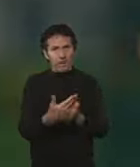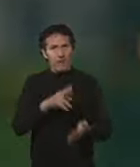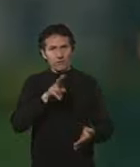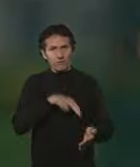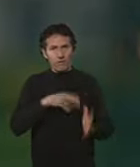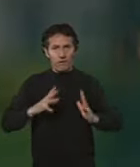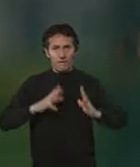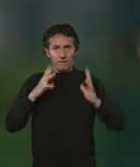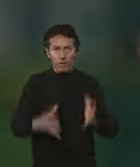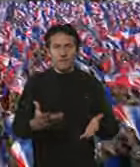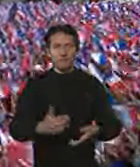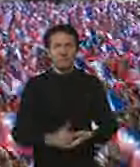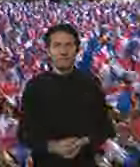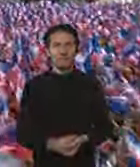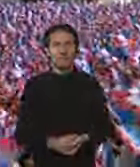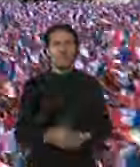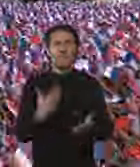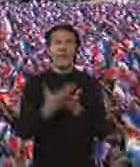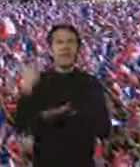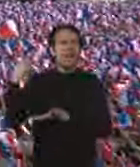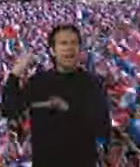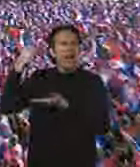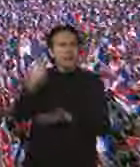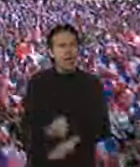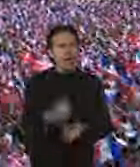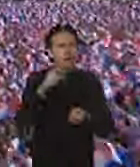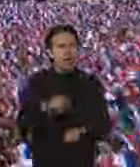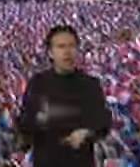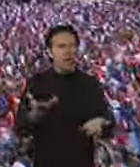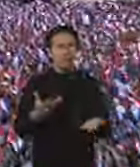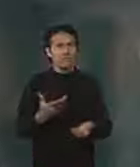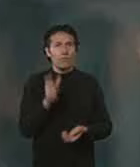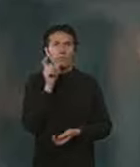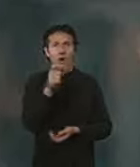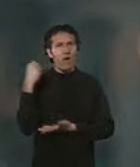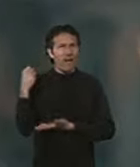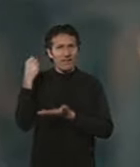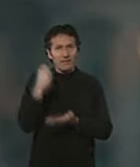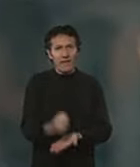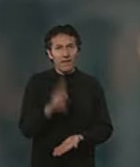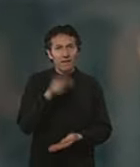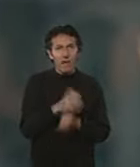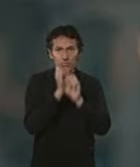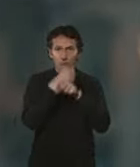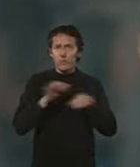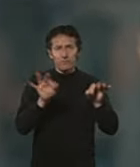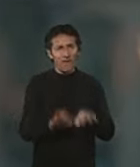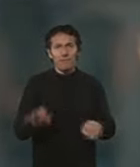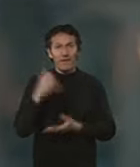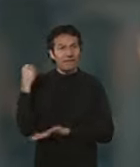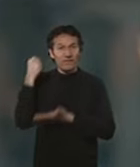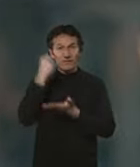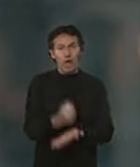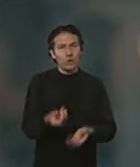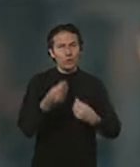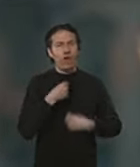notre volonté cet héritage car le mot héritage n'est pas un mot tabou cet héritage